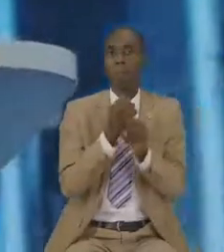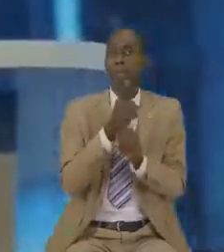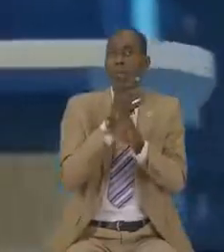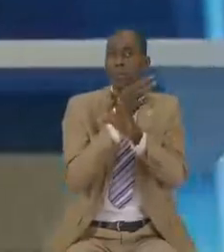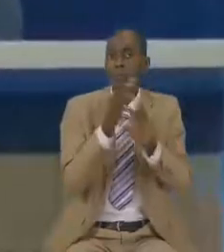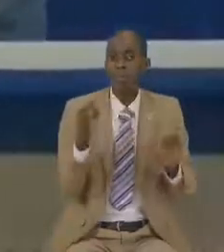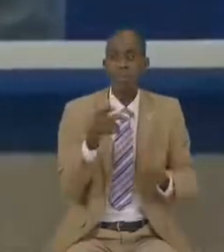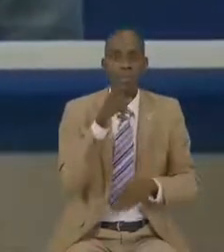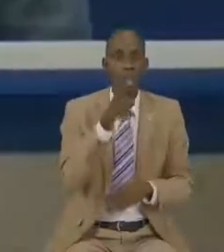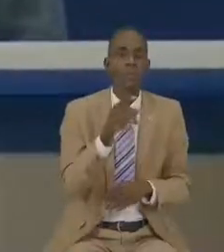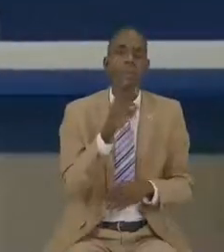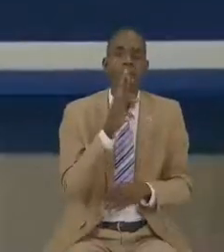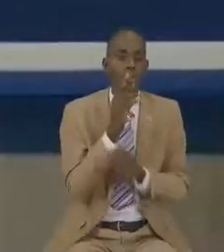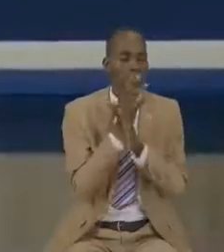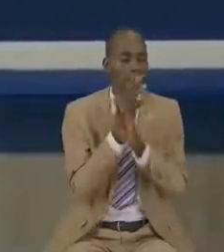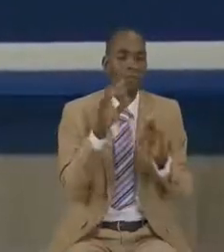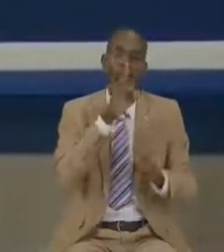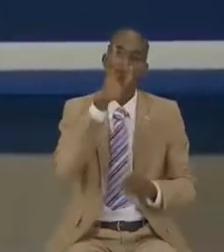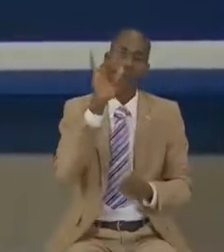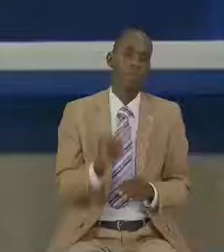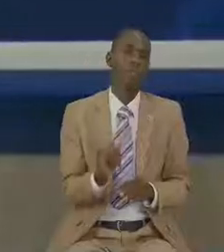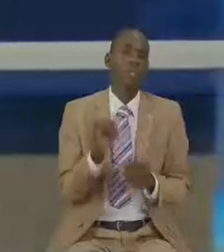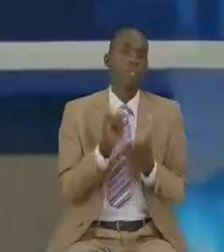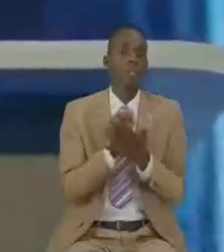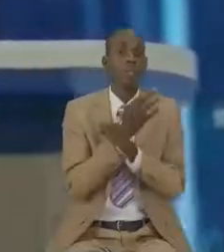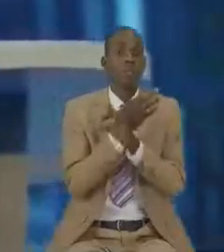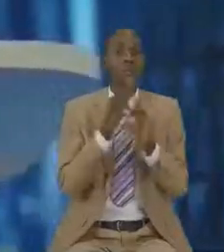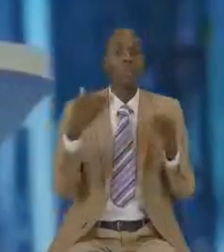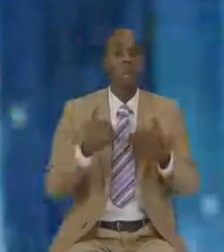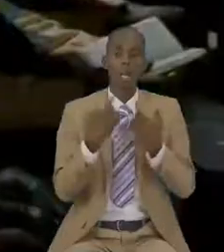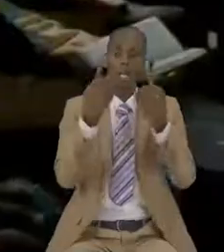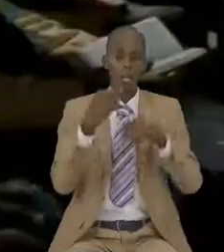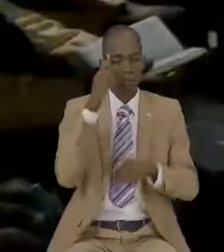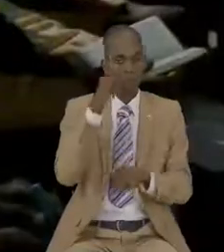es libre réellement. Cette libération est venue maintenant.